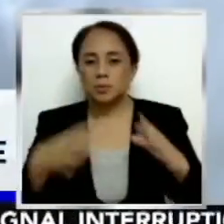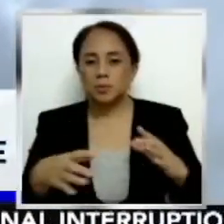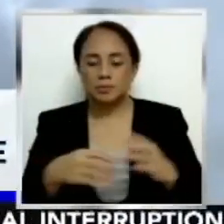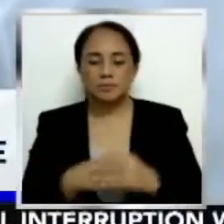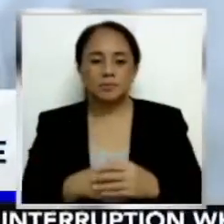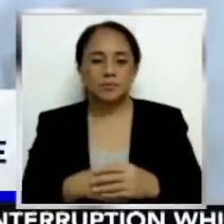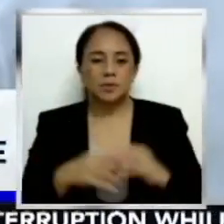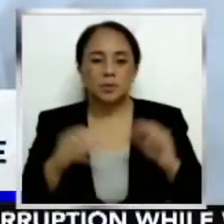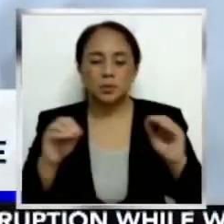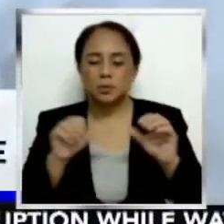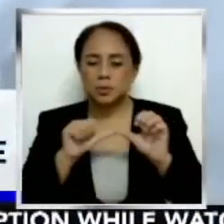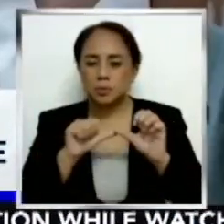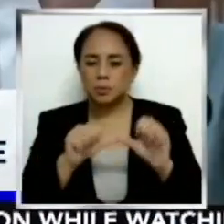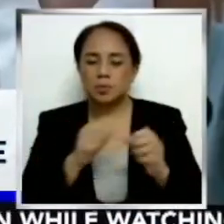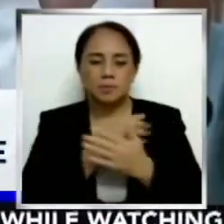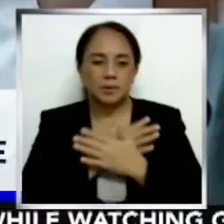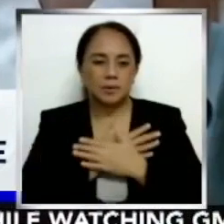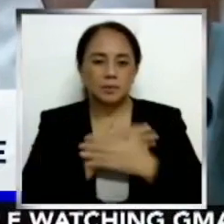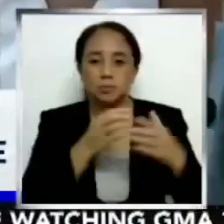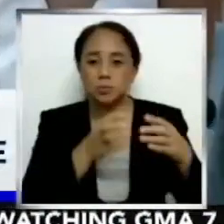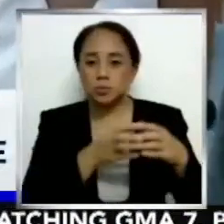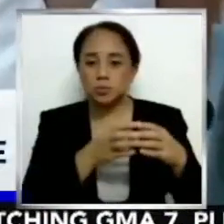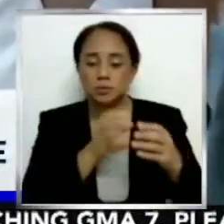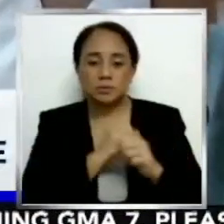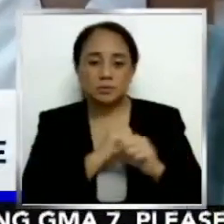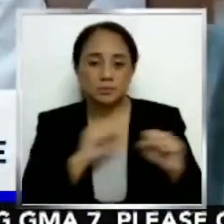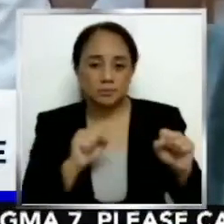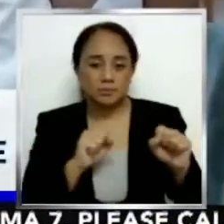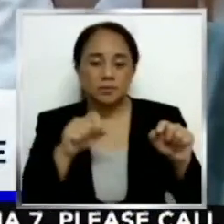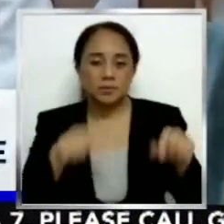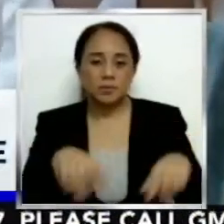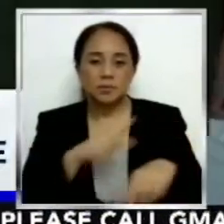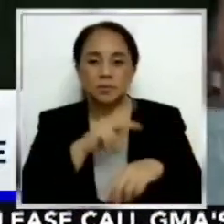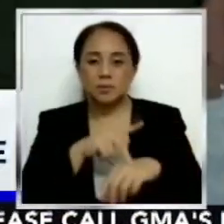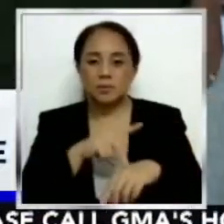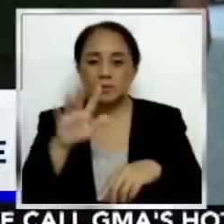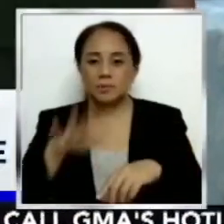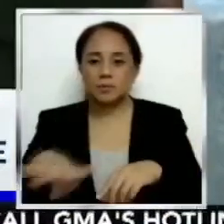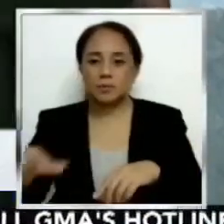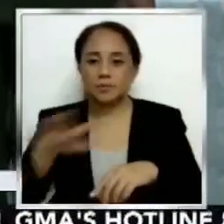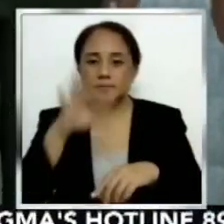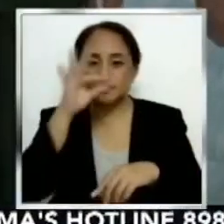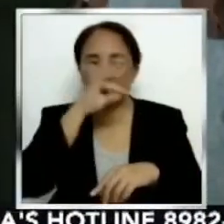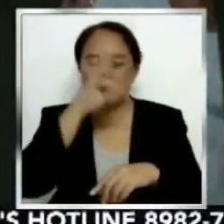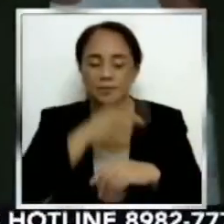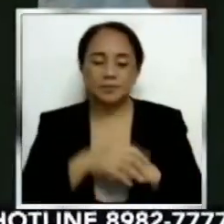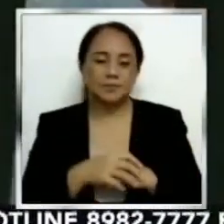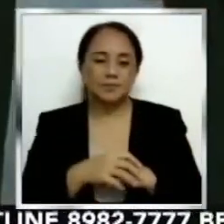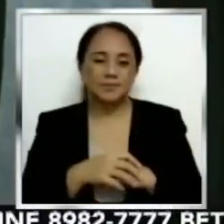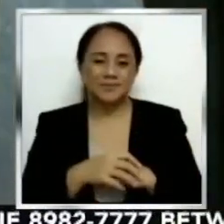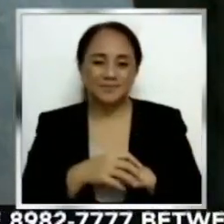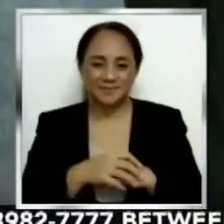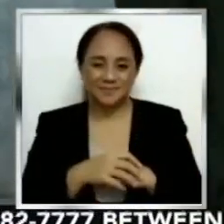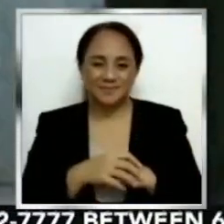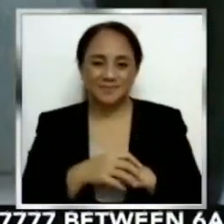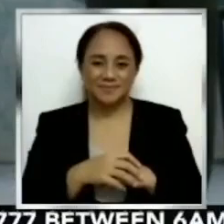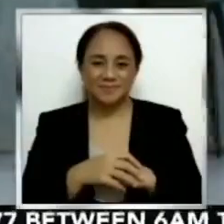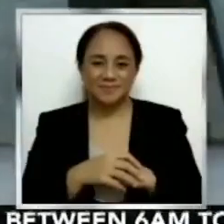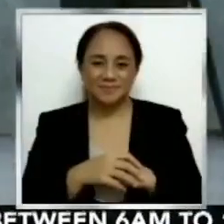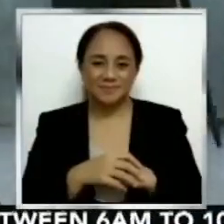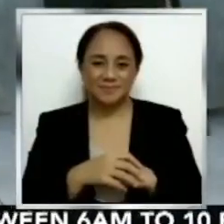pagmamahalang sektor ng seguridad sa bansa at sa sambayan ng Pilipino. Marisol Abdurrahman,